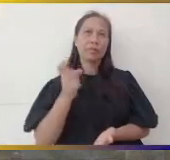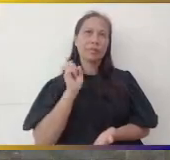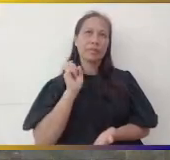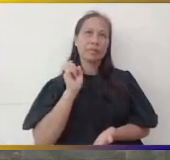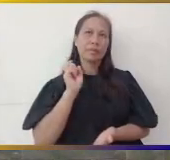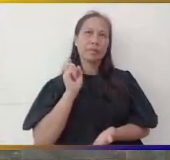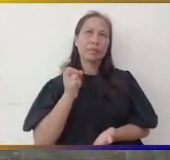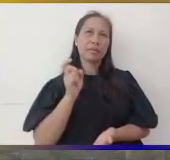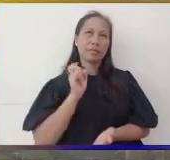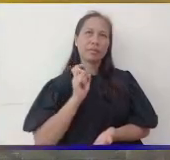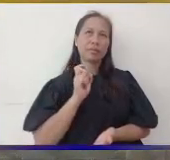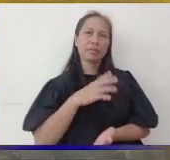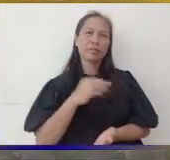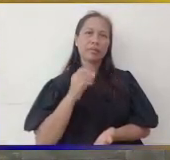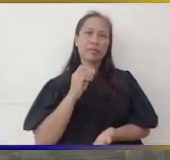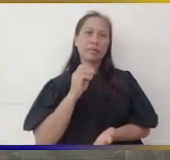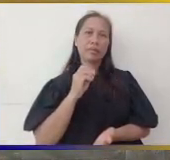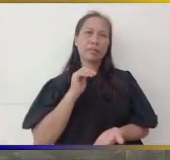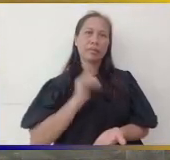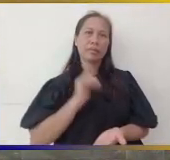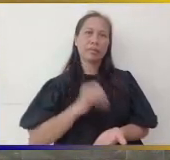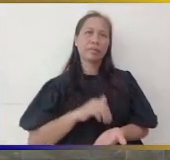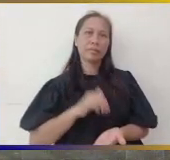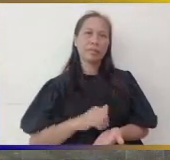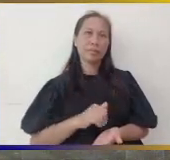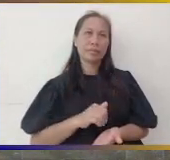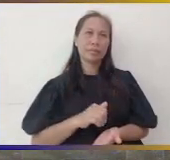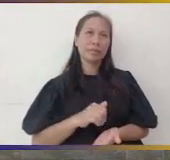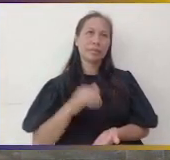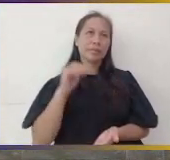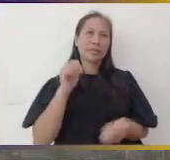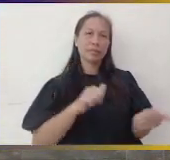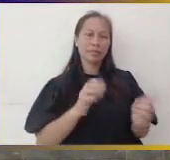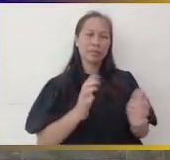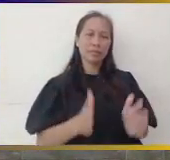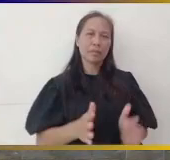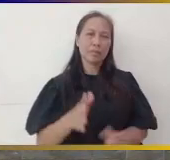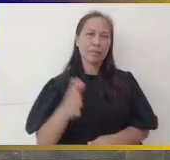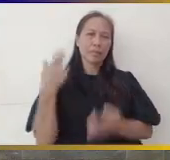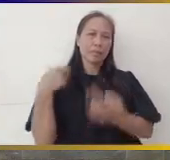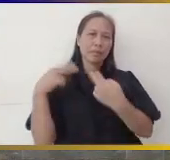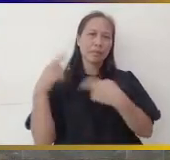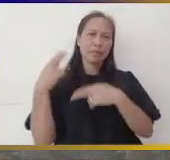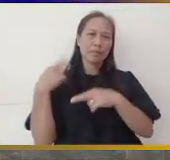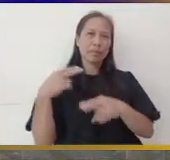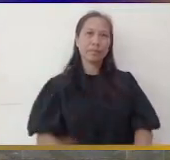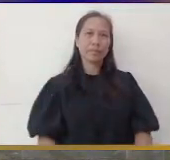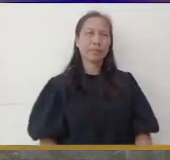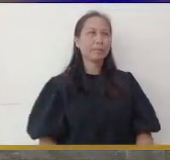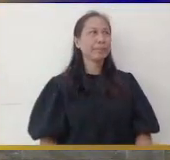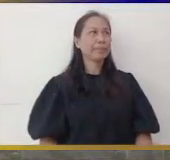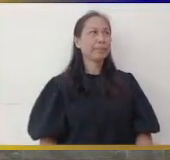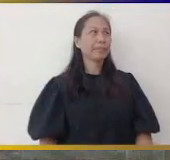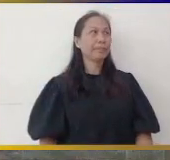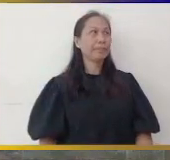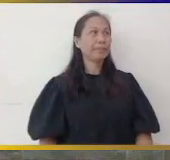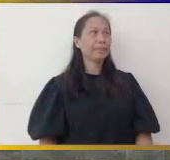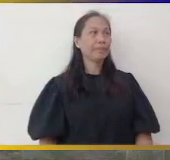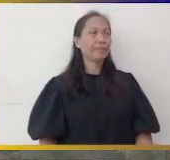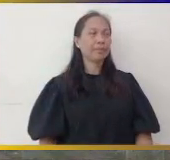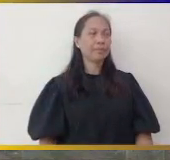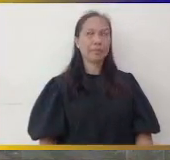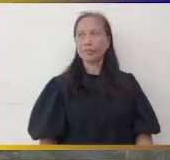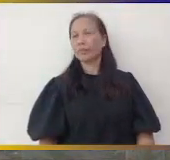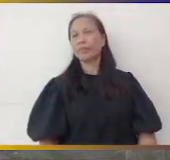maaraing marinig po ninyo dito ang mga ilan sa mga itinuturo sa mga tinuturo po dito maing makarinig po kayo ng ilan-ilan